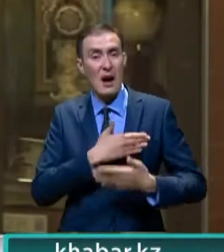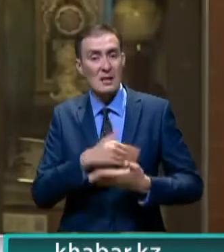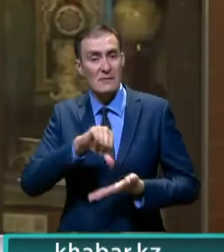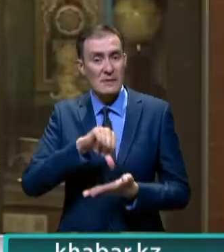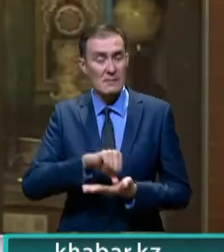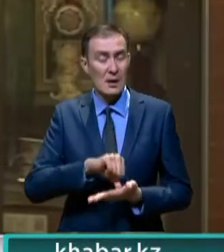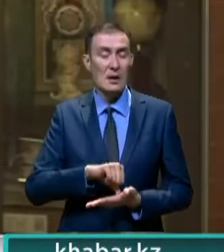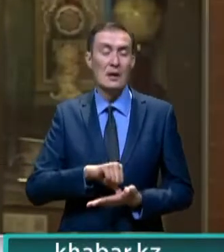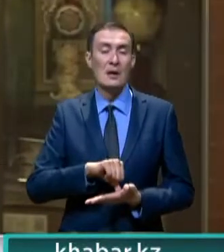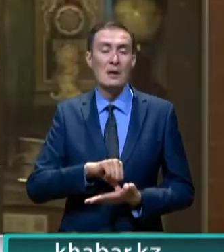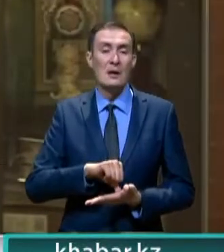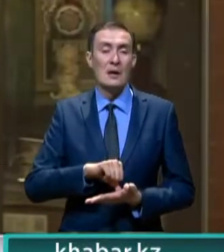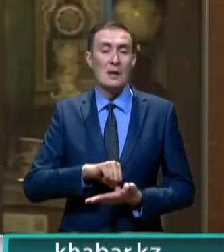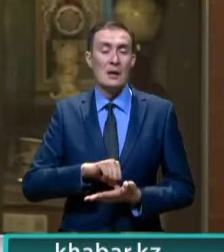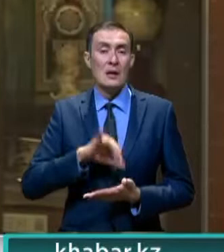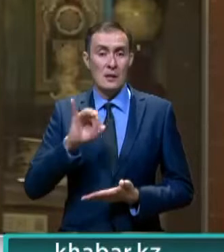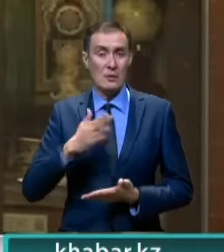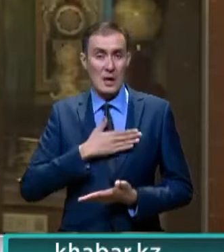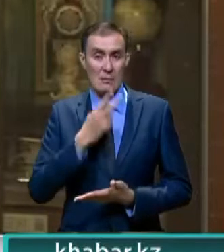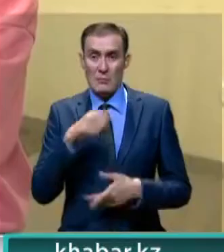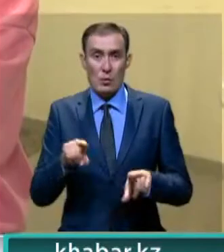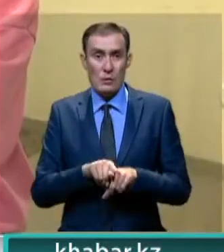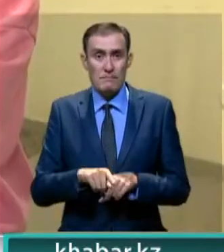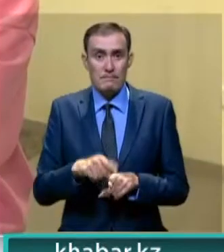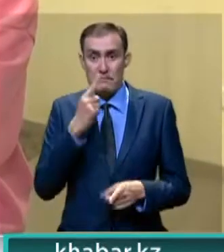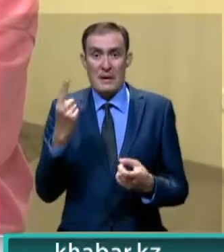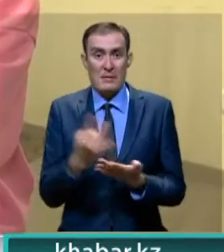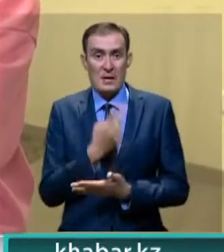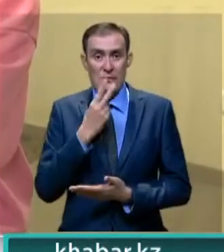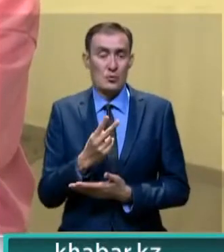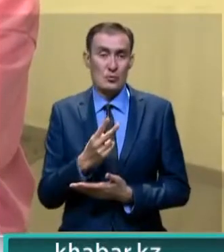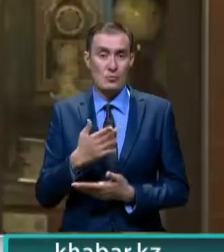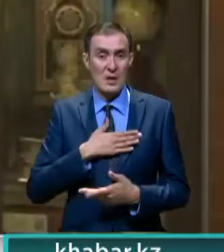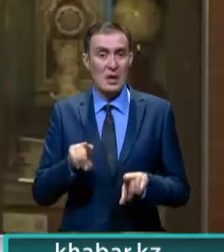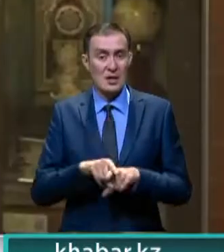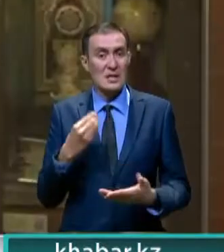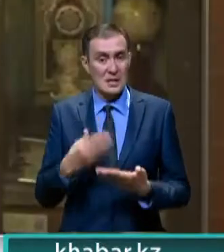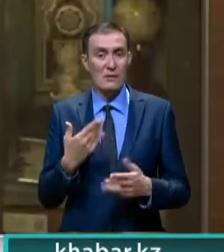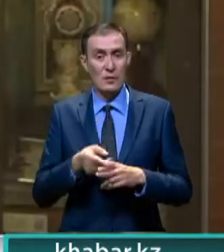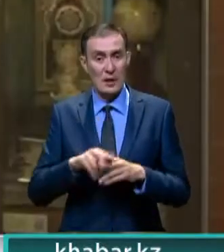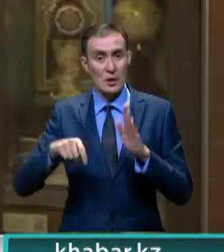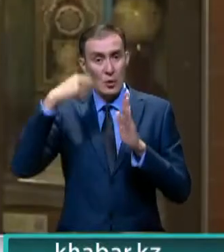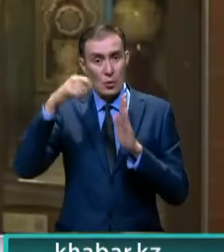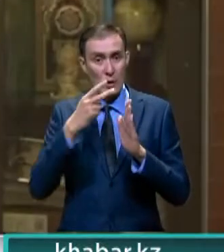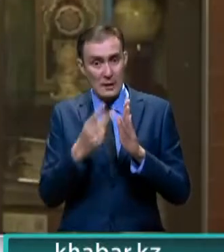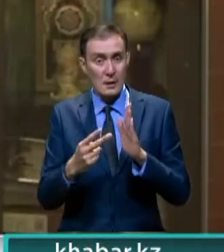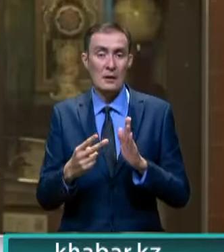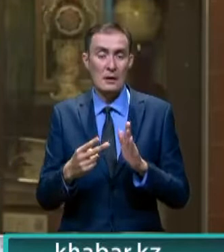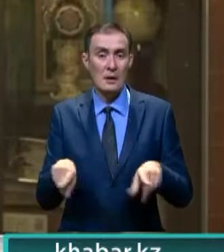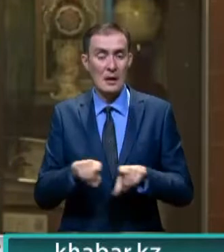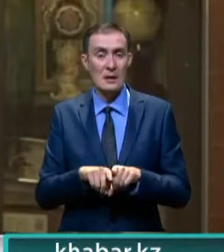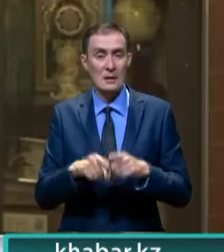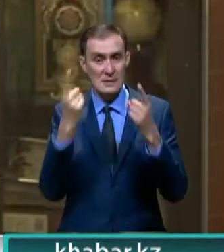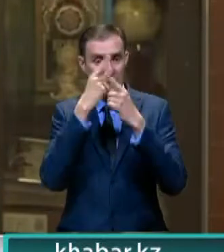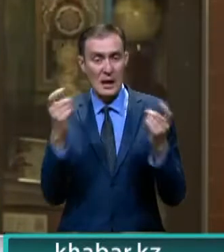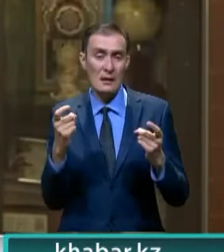И на моей памяти это такое впервые происходит. Мы должны расценивать именно вот этот еще ролик как